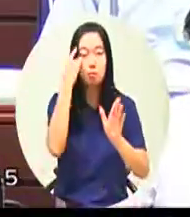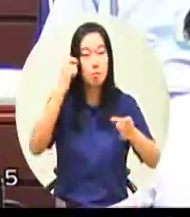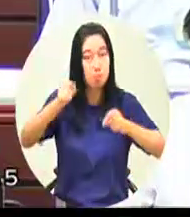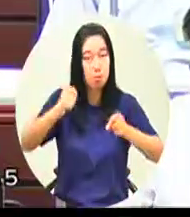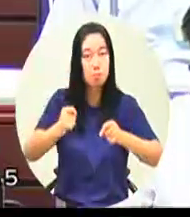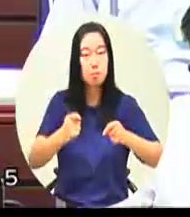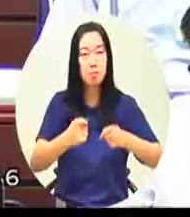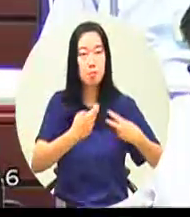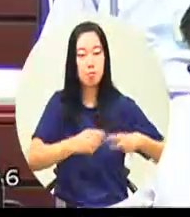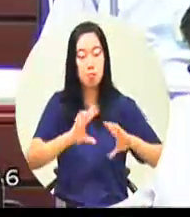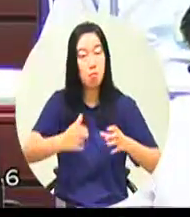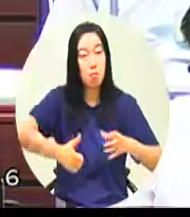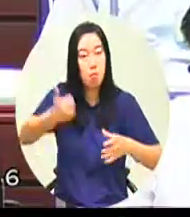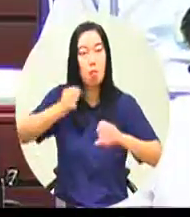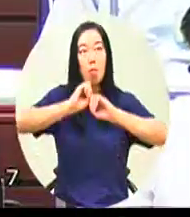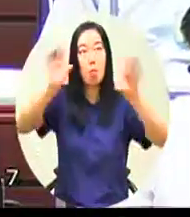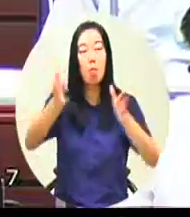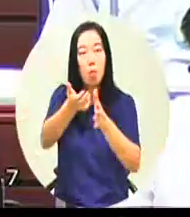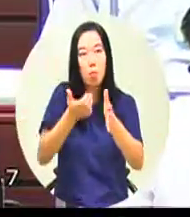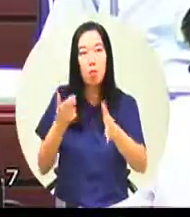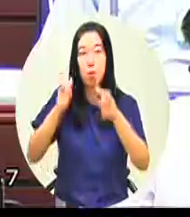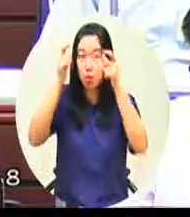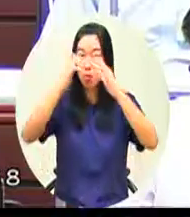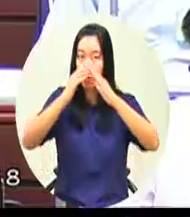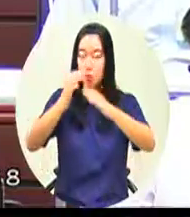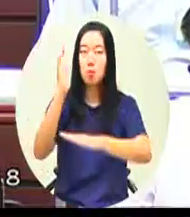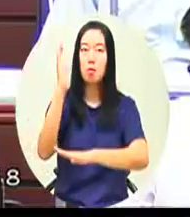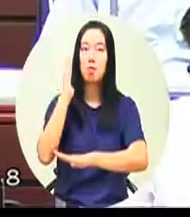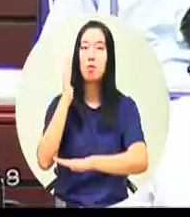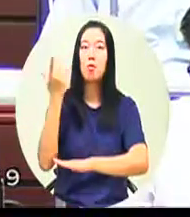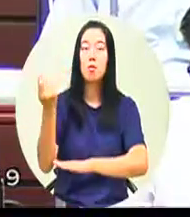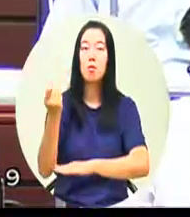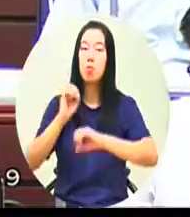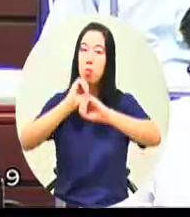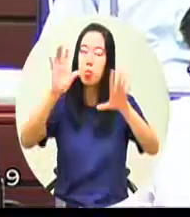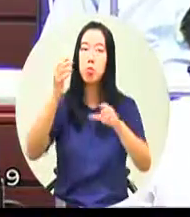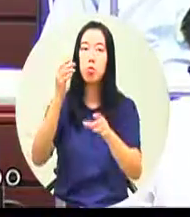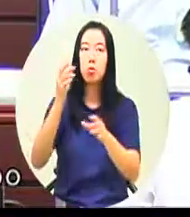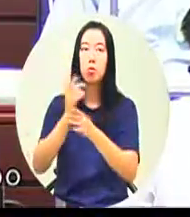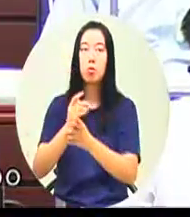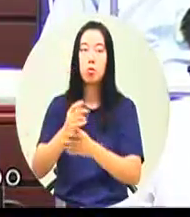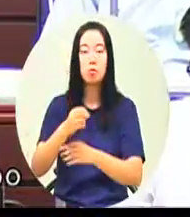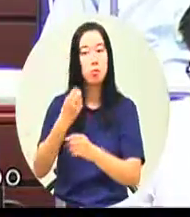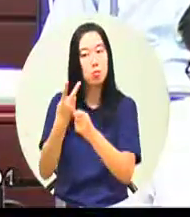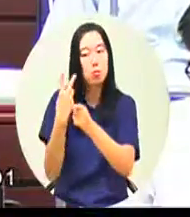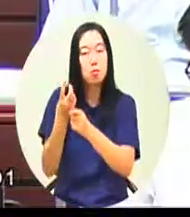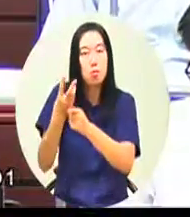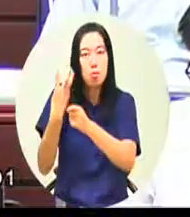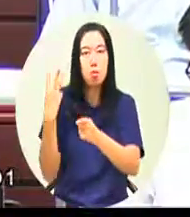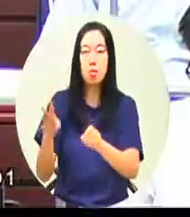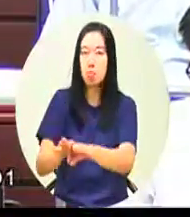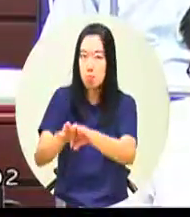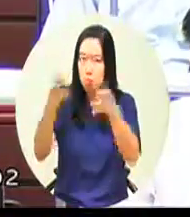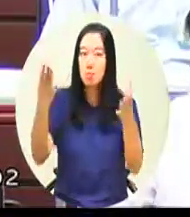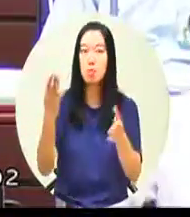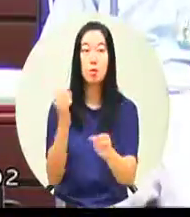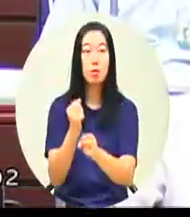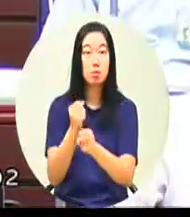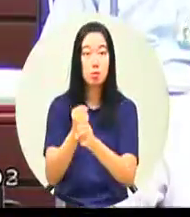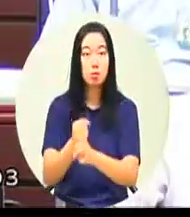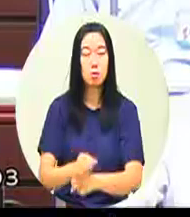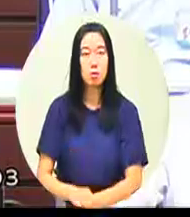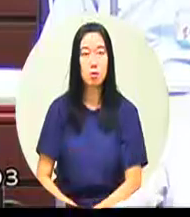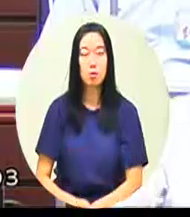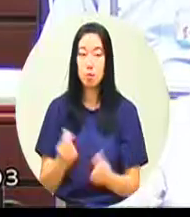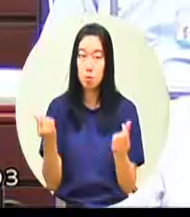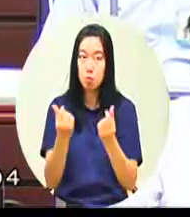总统还没公布南向政策以前，高雄市政府已经开始在三年前就开始进行，包括我们的